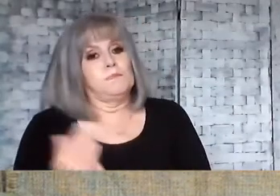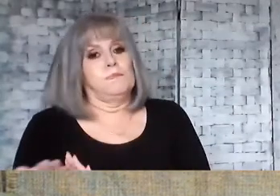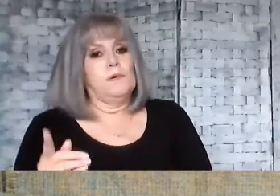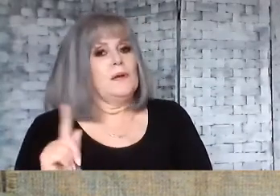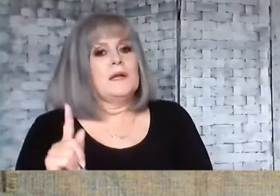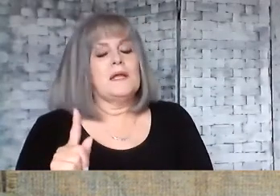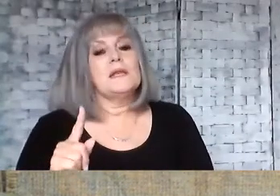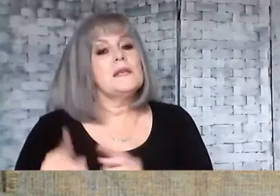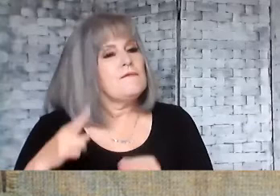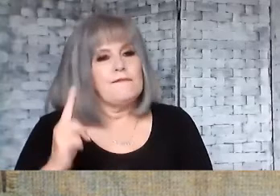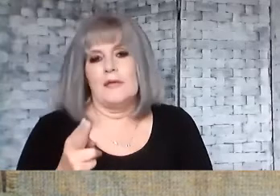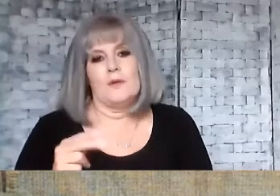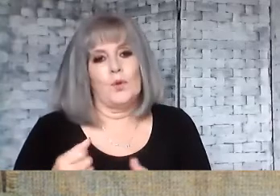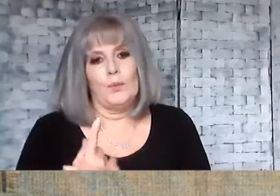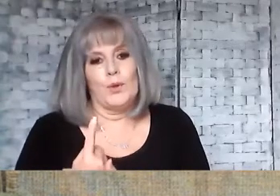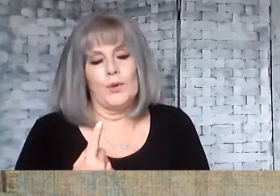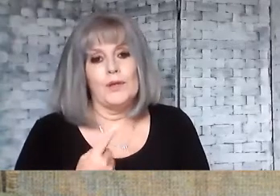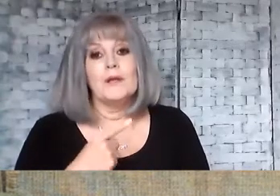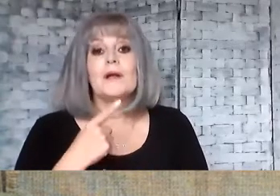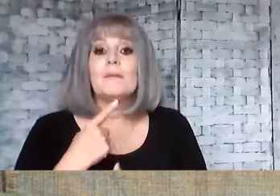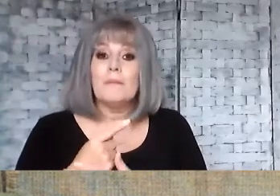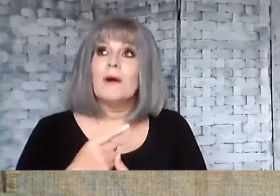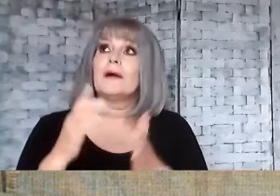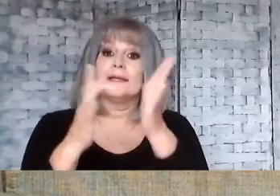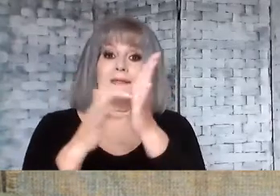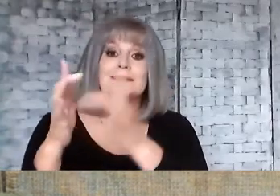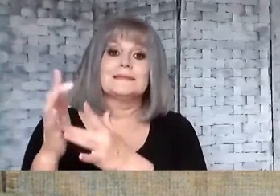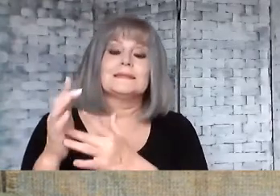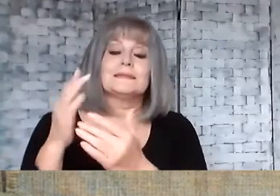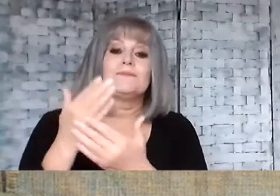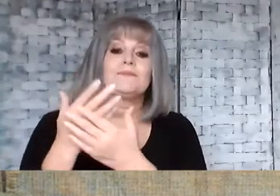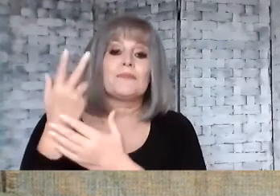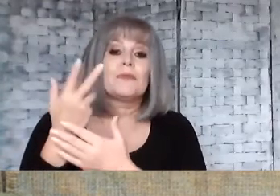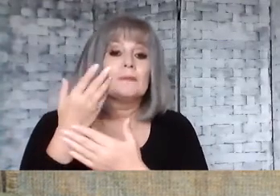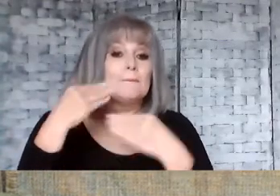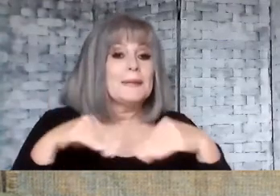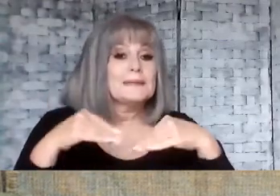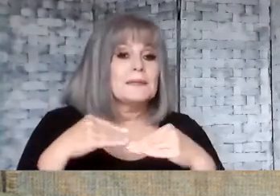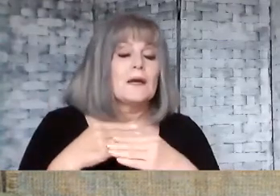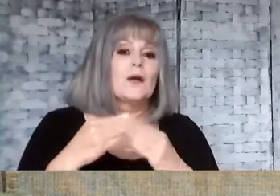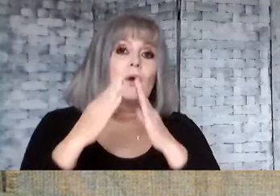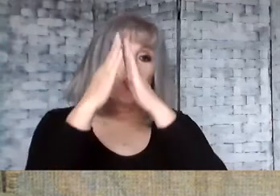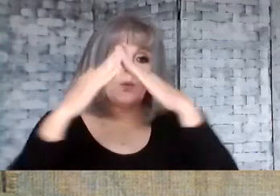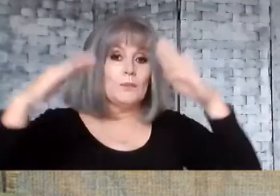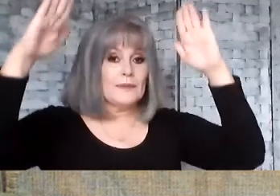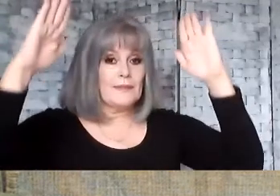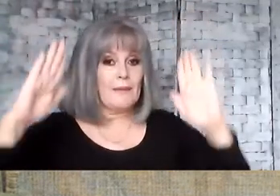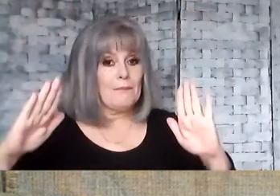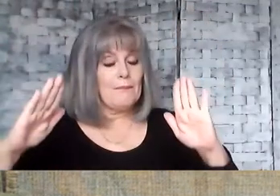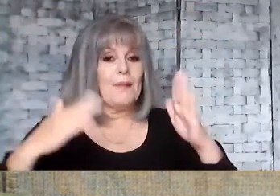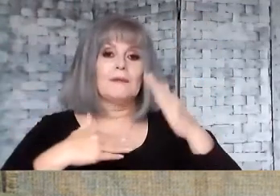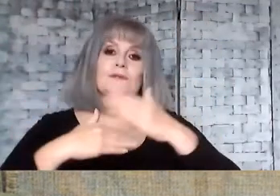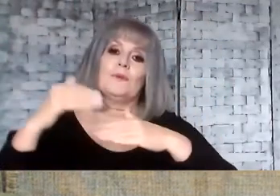nie. Want dis wie ons is. En dis wat Jesus aan die doen is. Hy is besig om een tempel te bou. Groot